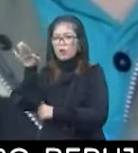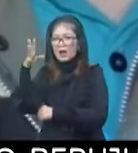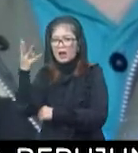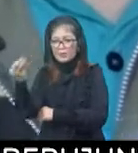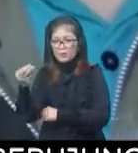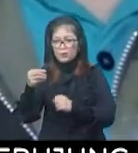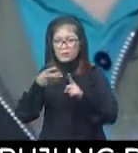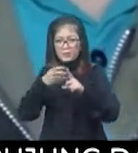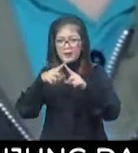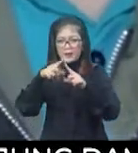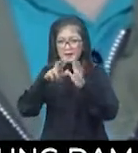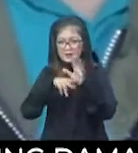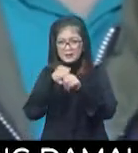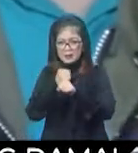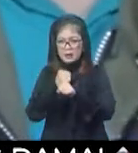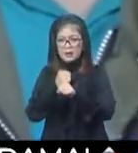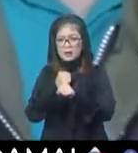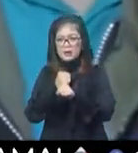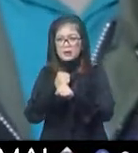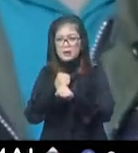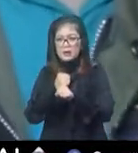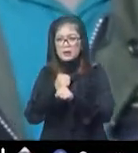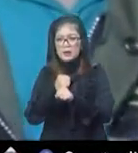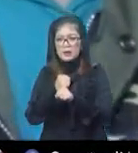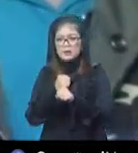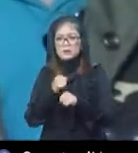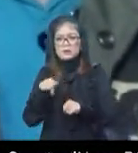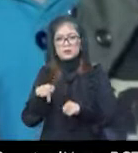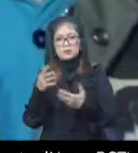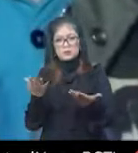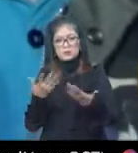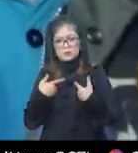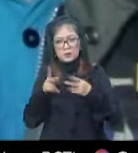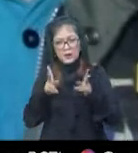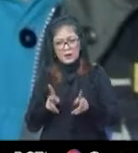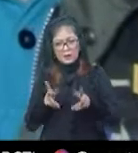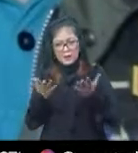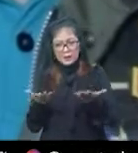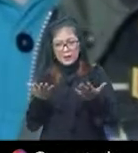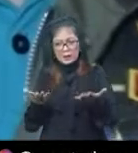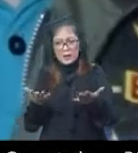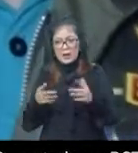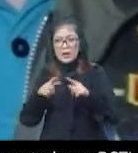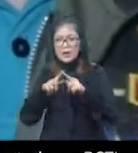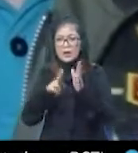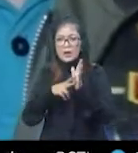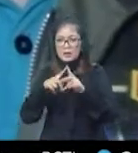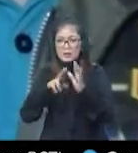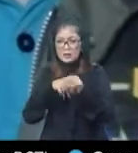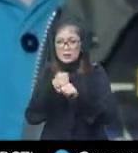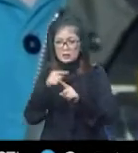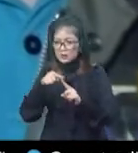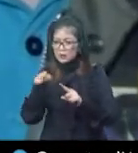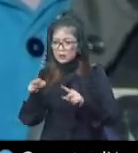Batang. Kalau almarhum selama ini dikenal sebagai pribadi yang gimana, Pak?